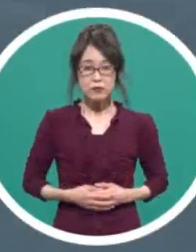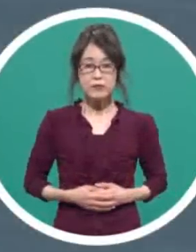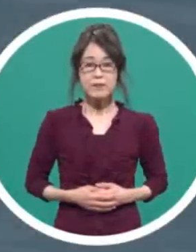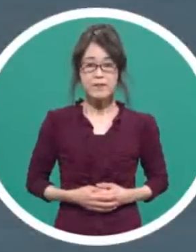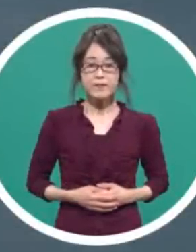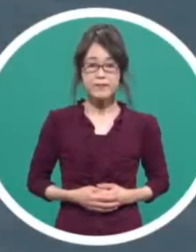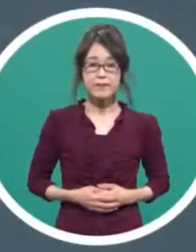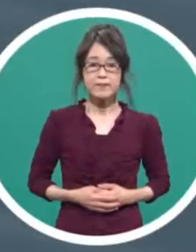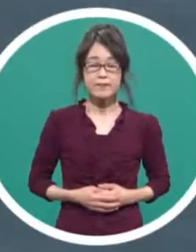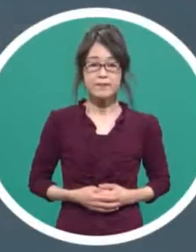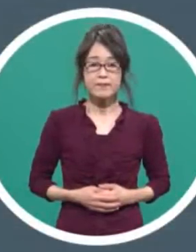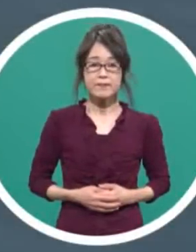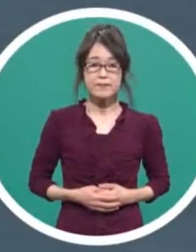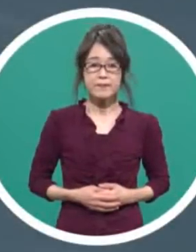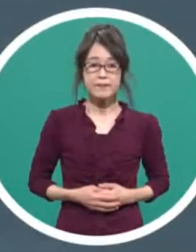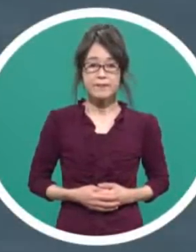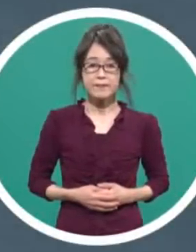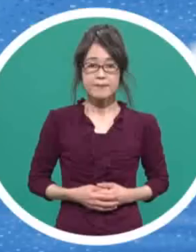ぞ。